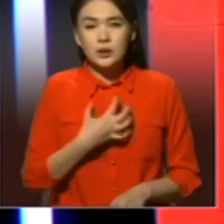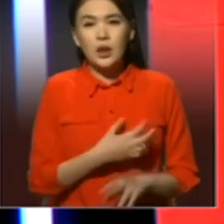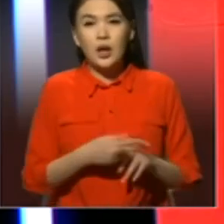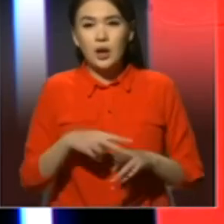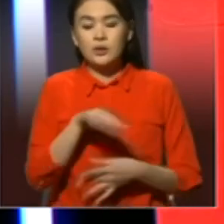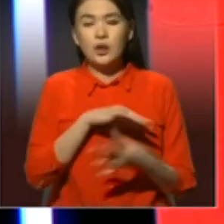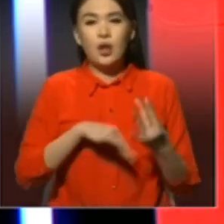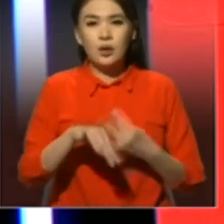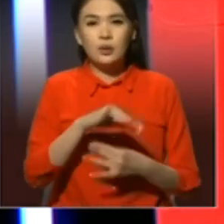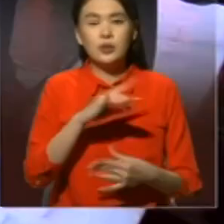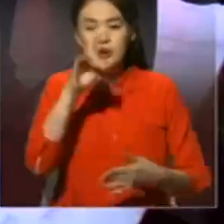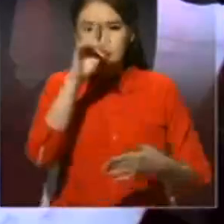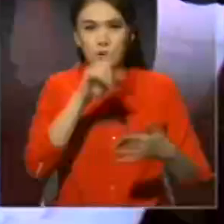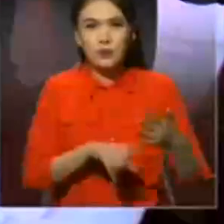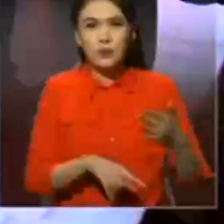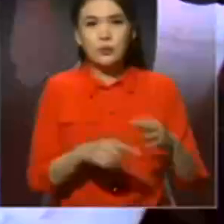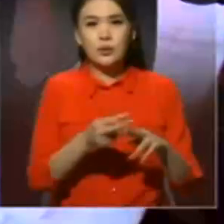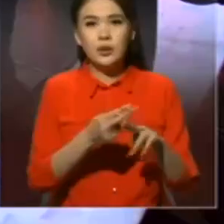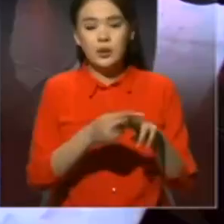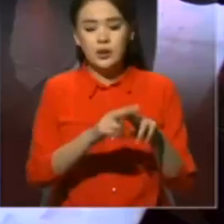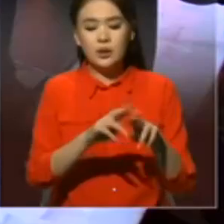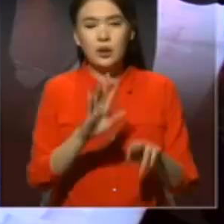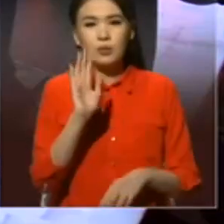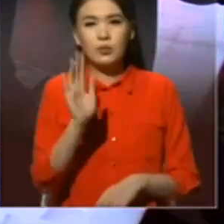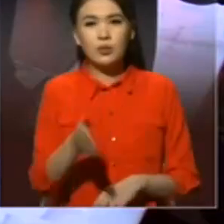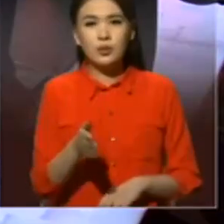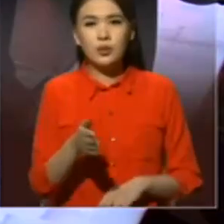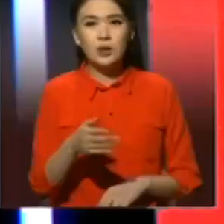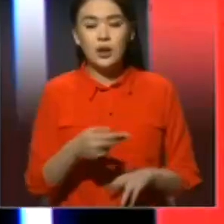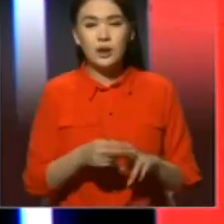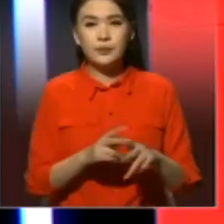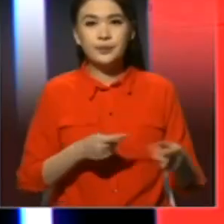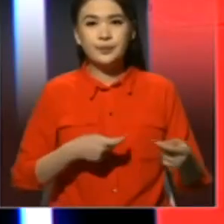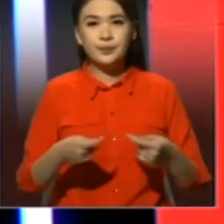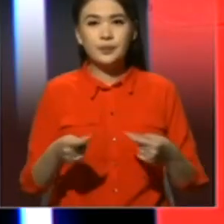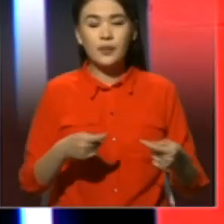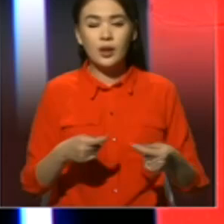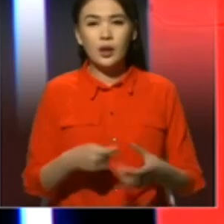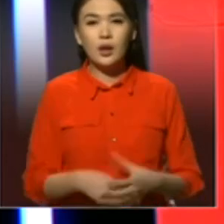мәселелер қаралатынына сендіміз, бек сендіміз. Эфирімізді мынау